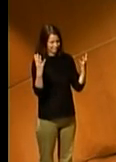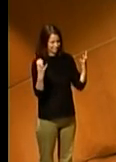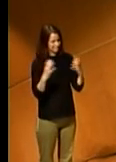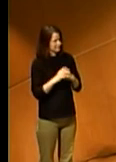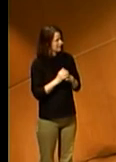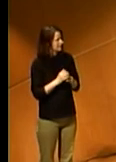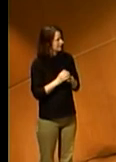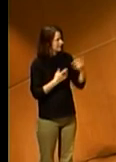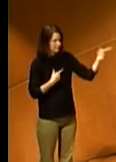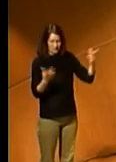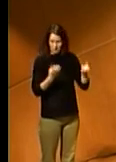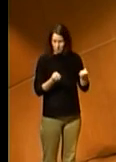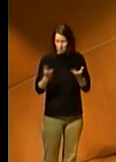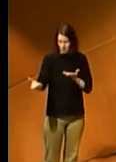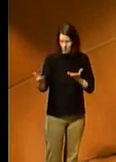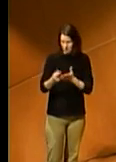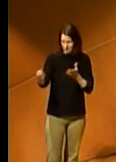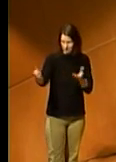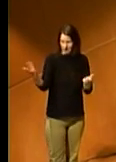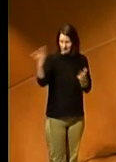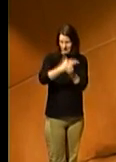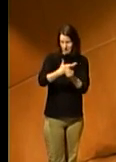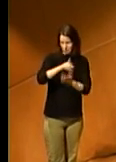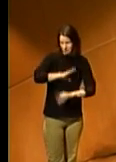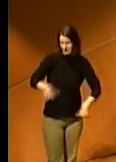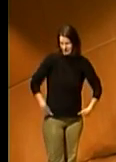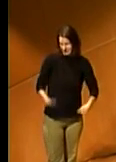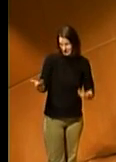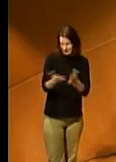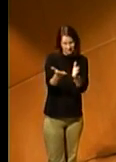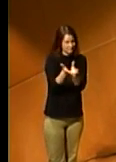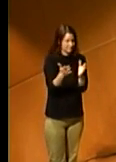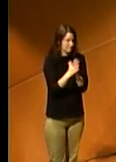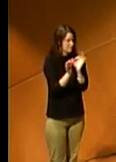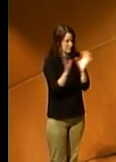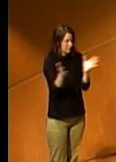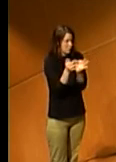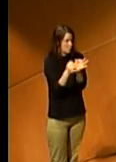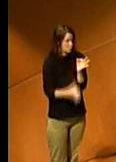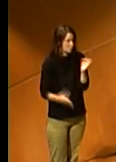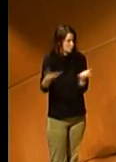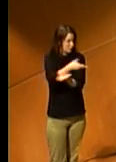que votre intervention soit la conclusion de notre échange.